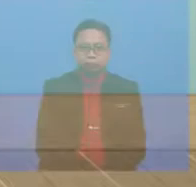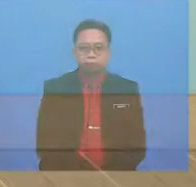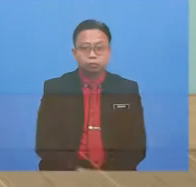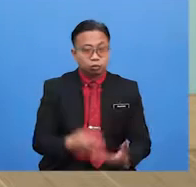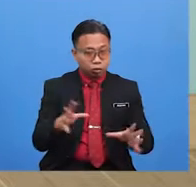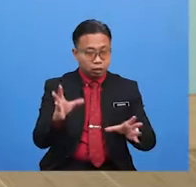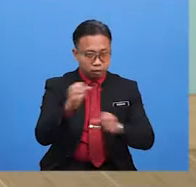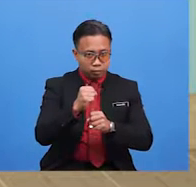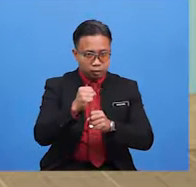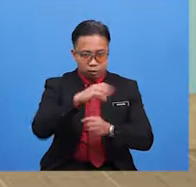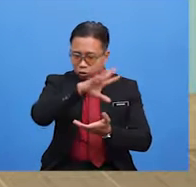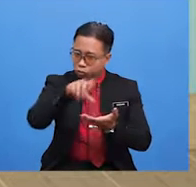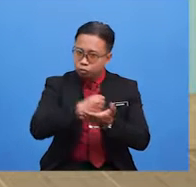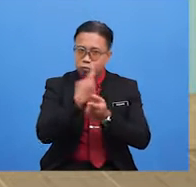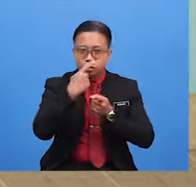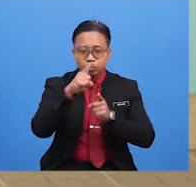Dah dapat semua jawapan?